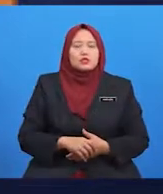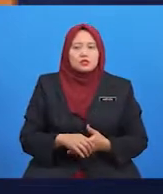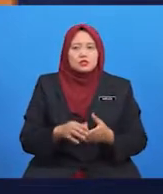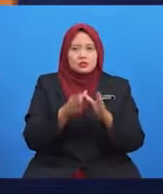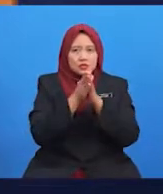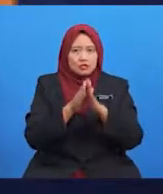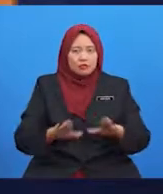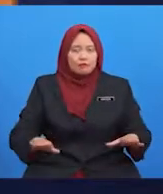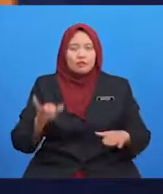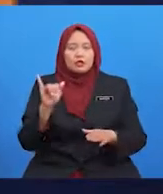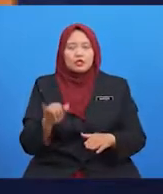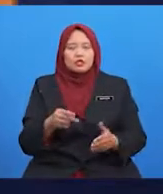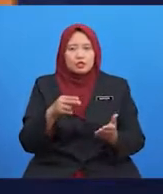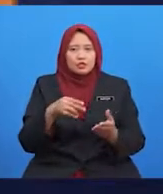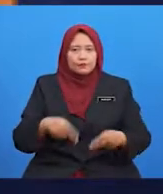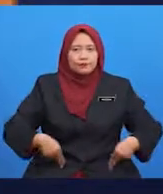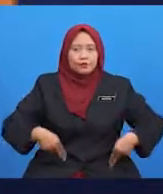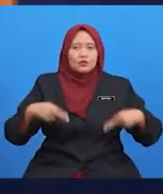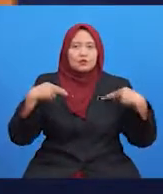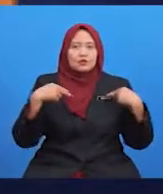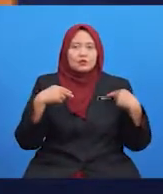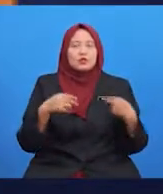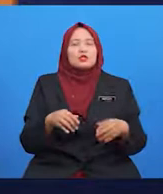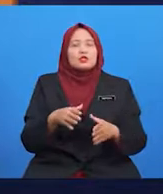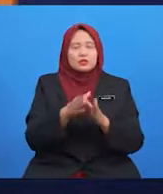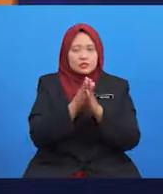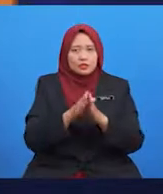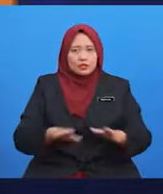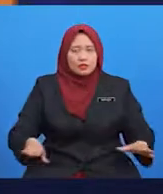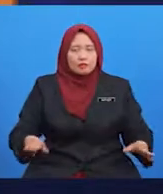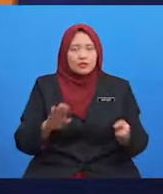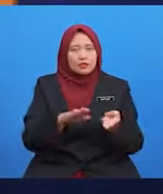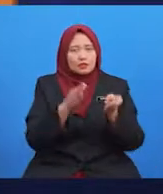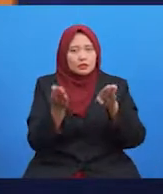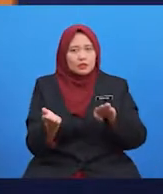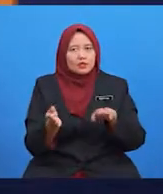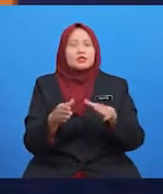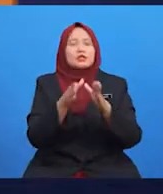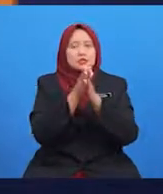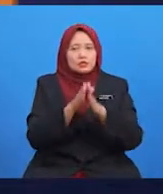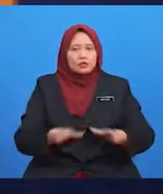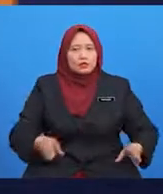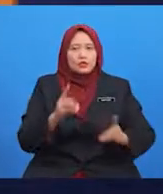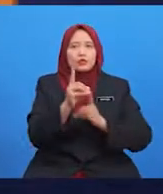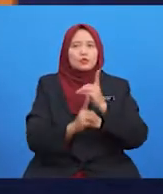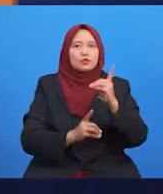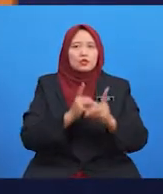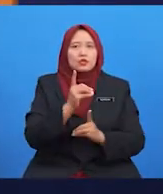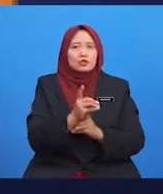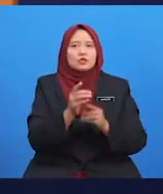mati. Selamat di dunia, selamat di akhirat, selamat semuanya.